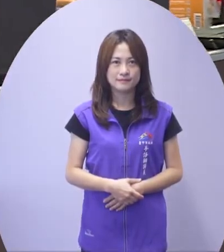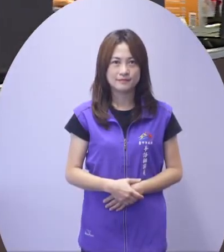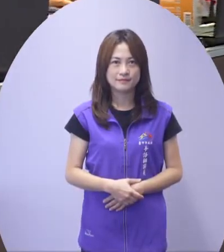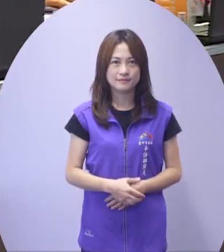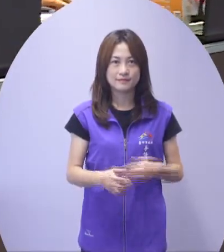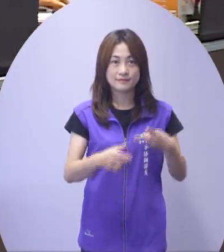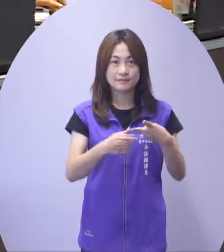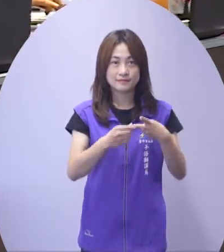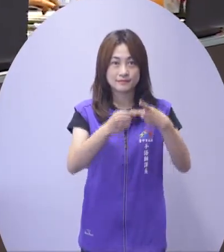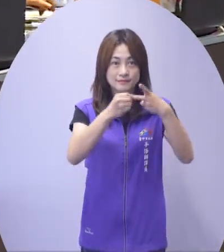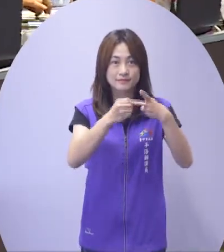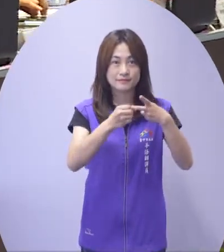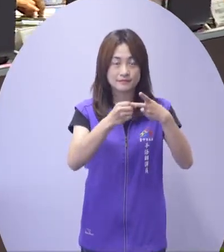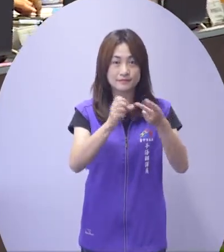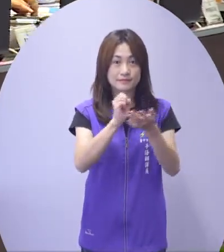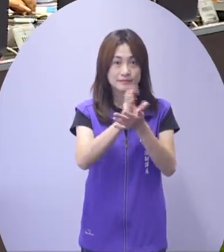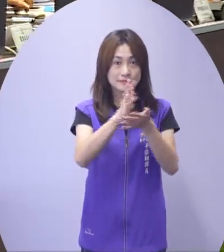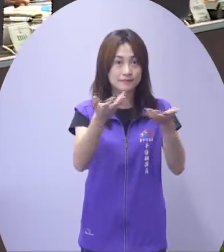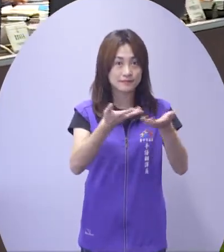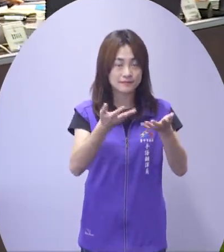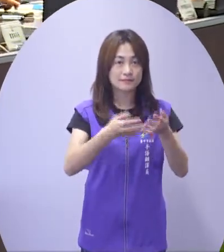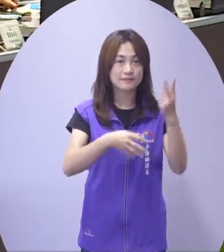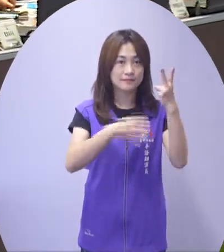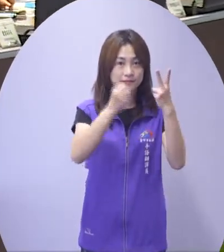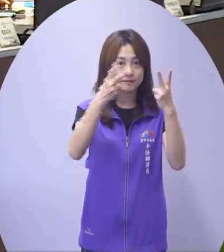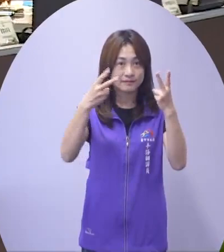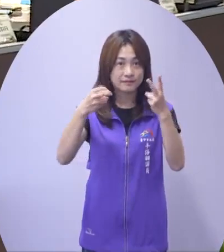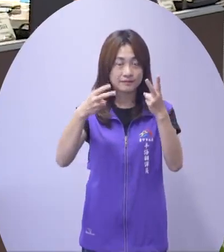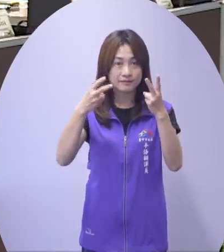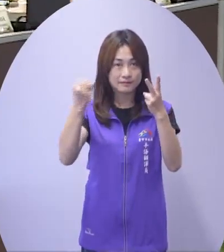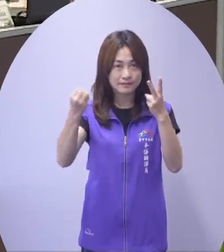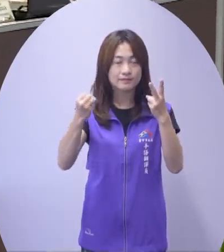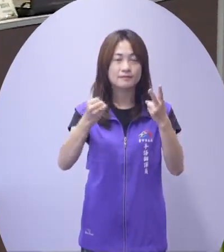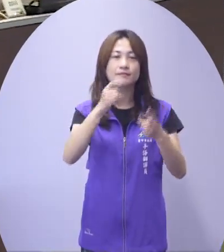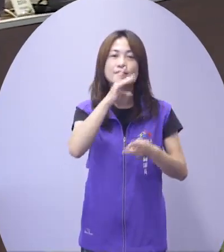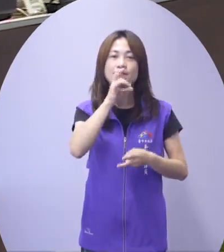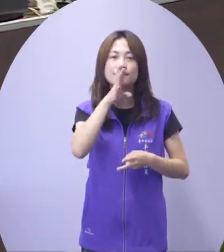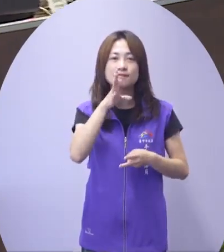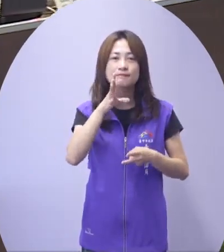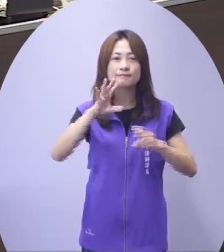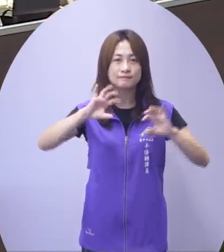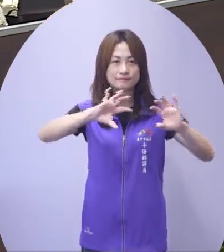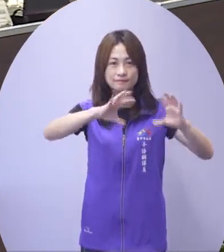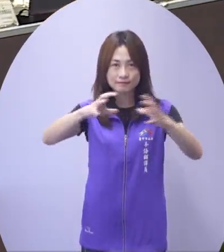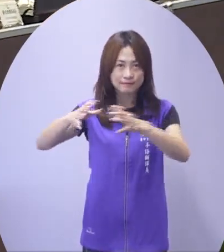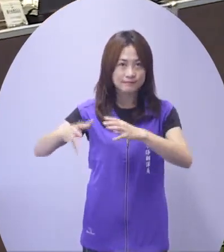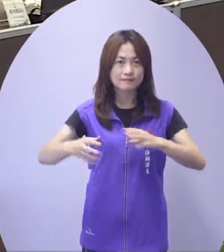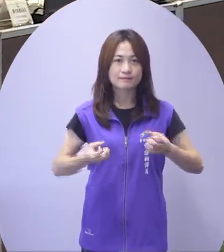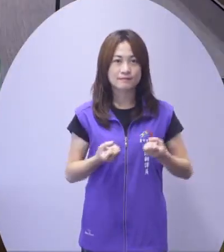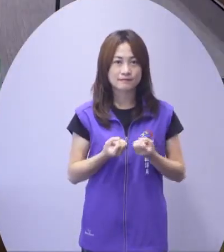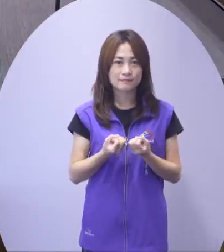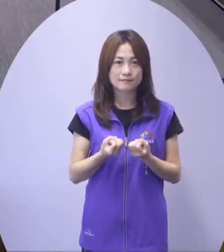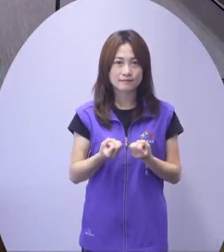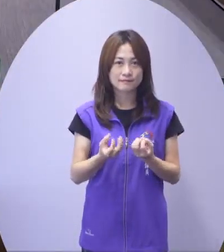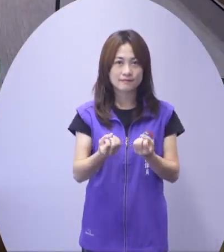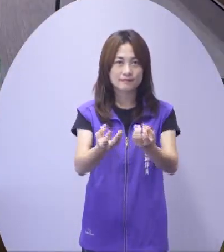第二个专题名称为2020台中国际花坛节爱丽丝的花境探险，请观旅局林